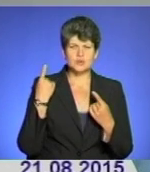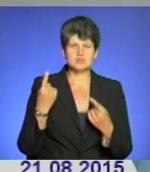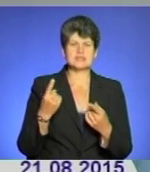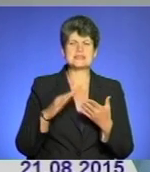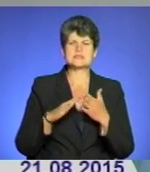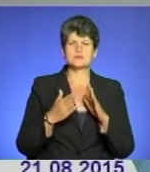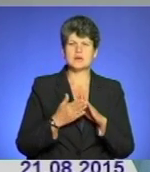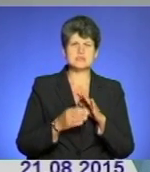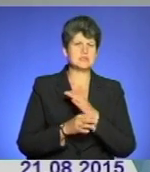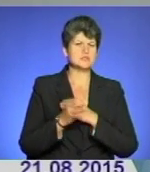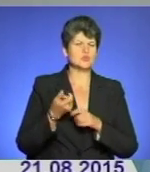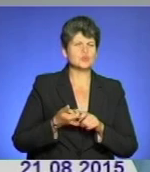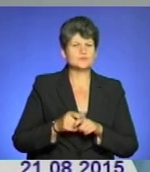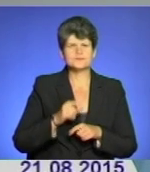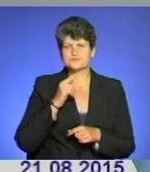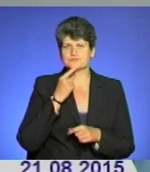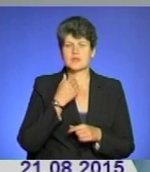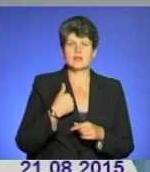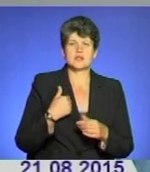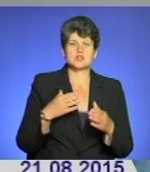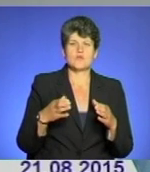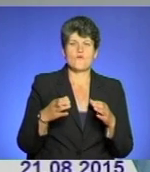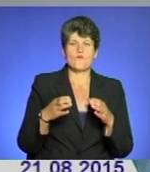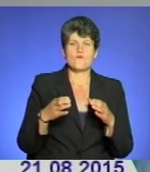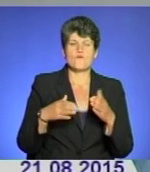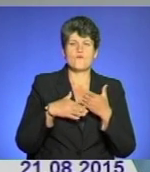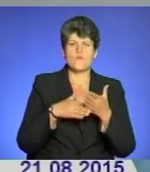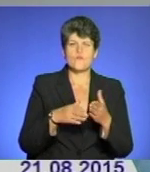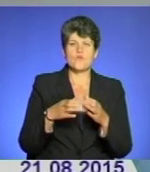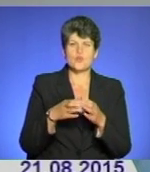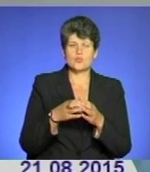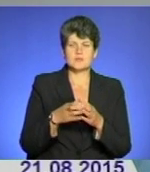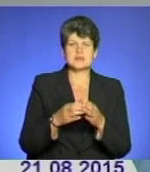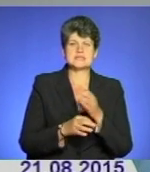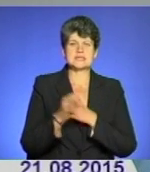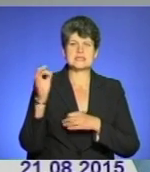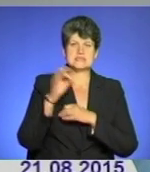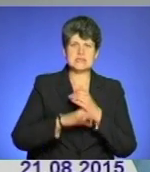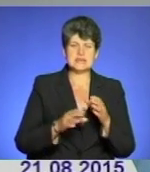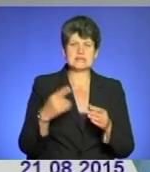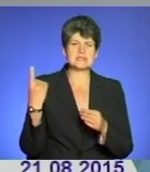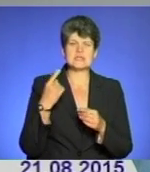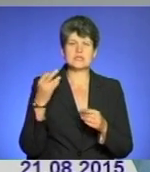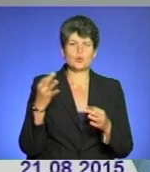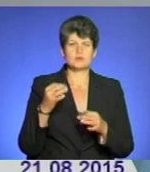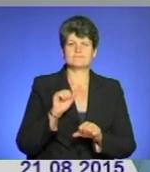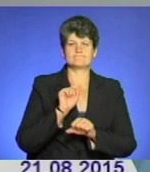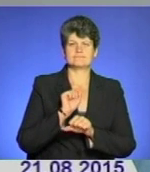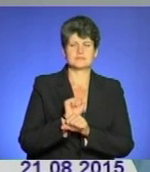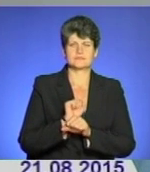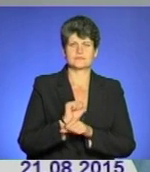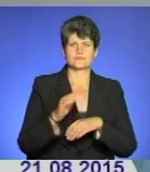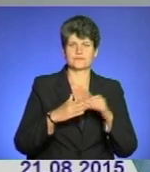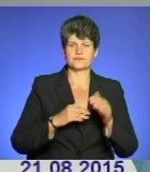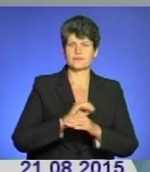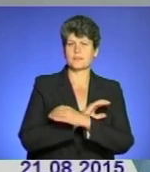Сході дуже-дуже напружена. Наша волонтерська група «Схід та Захід єдині» ніколи не складала руки і не буде складати.